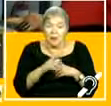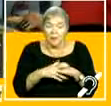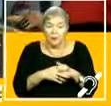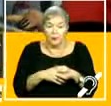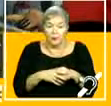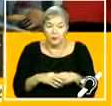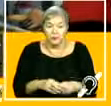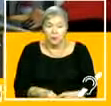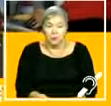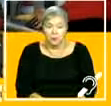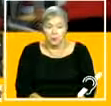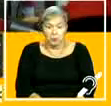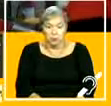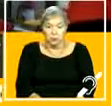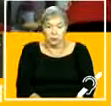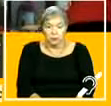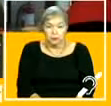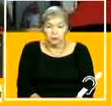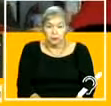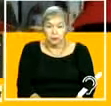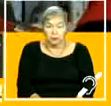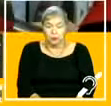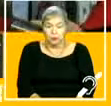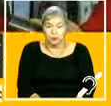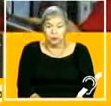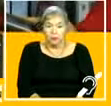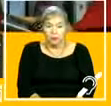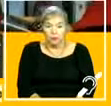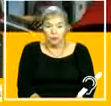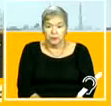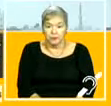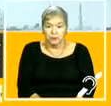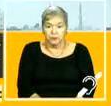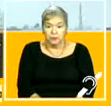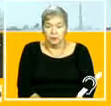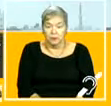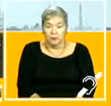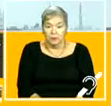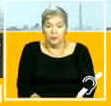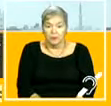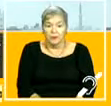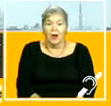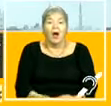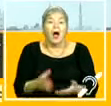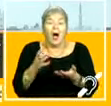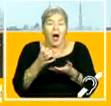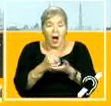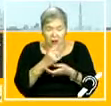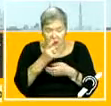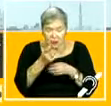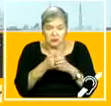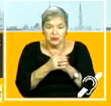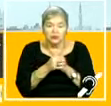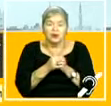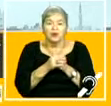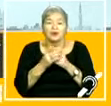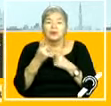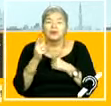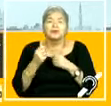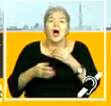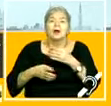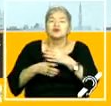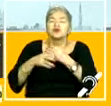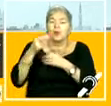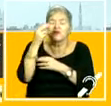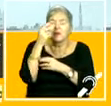anybody in there. It's not easy for the Palestinian and for the Jewish. Am reușit cu sprijinul